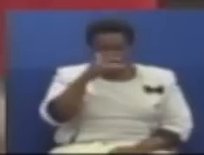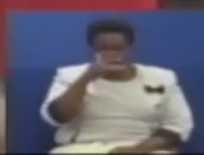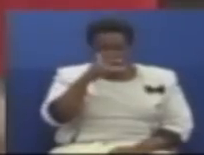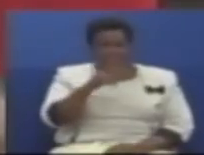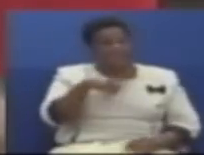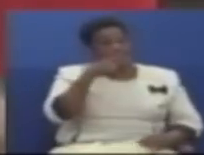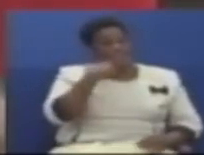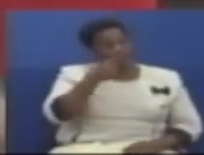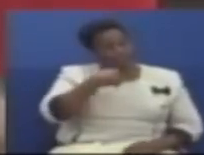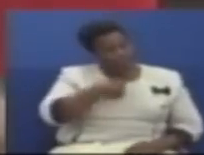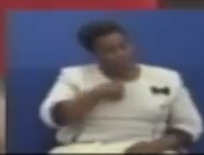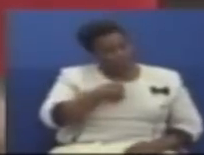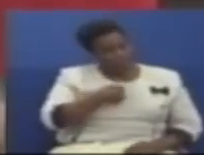tu.